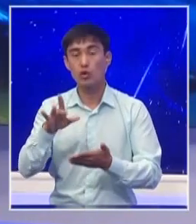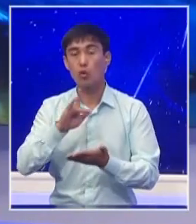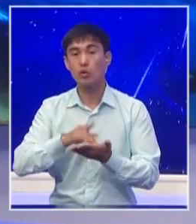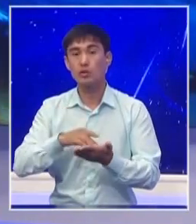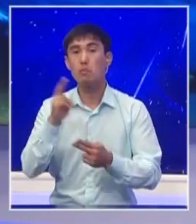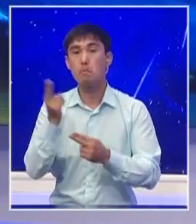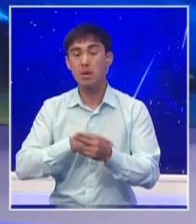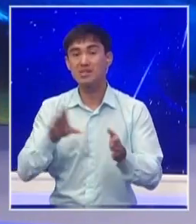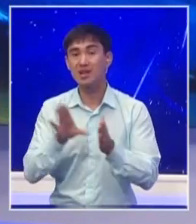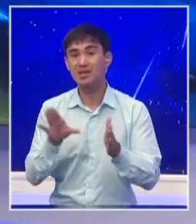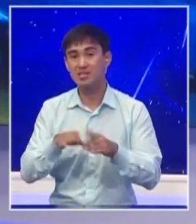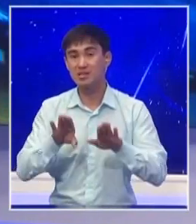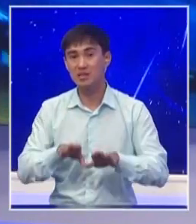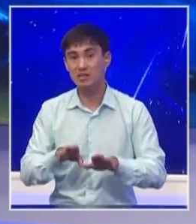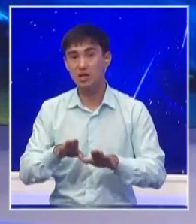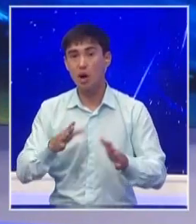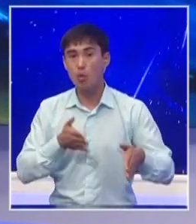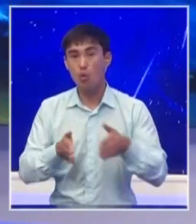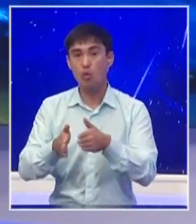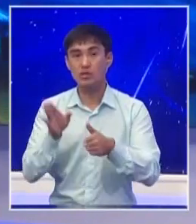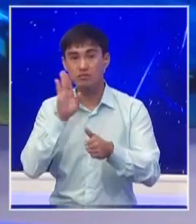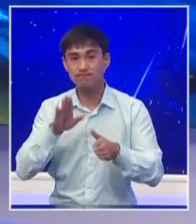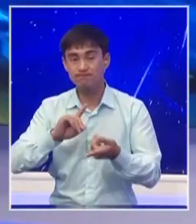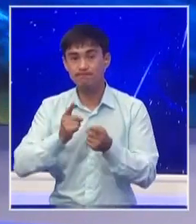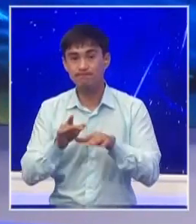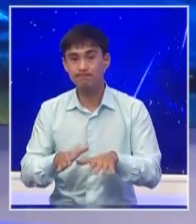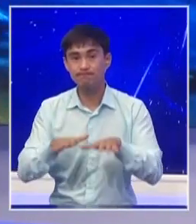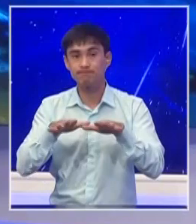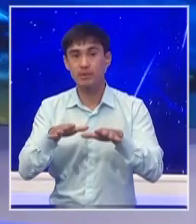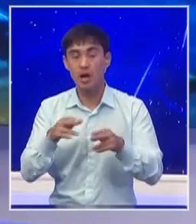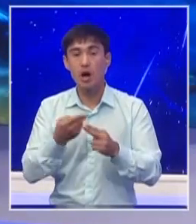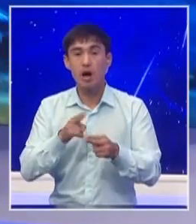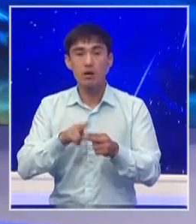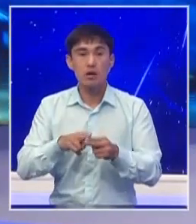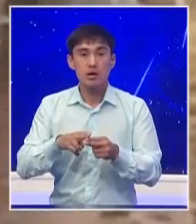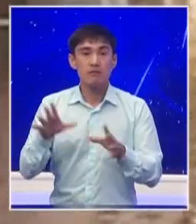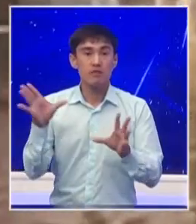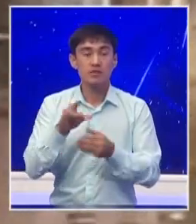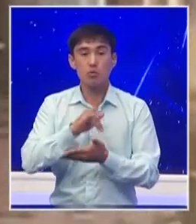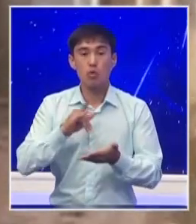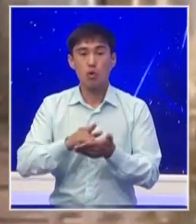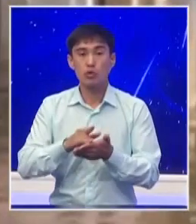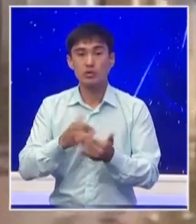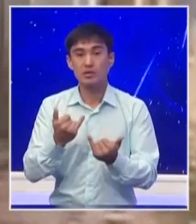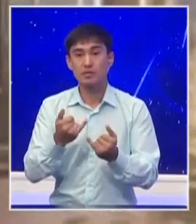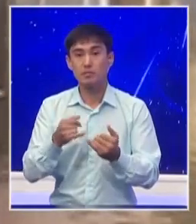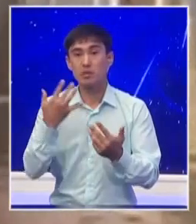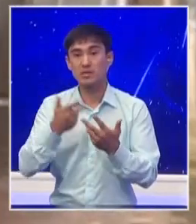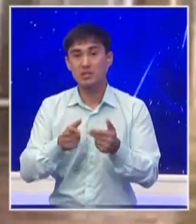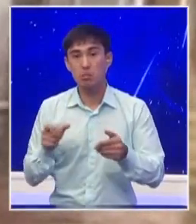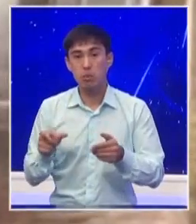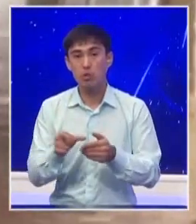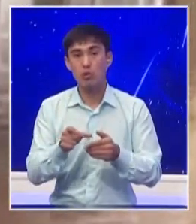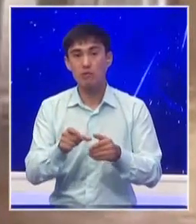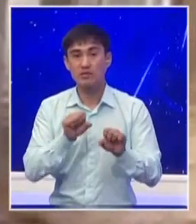а улицы превратились в бурные реки. Аналогичная ситуация произошла во всей провинции. В Эричи прямо посреди потоков